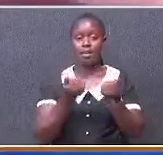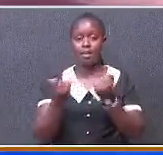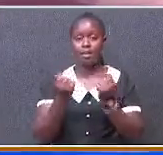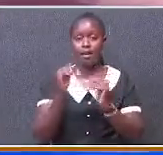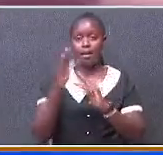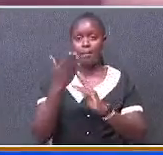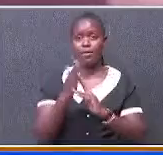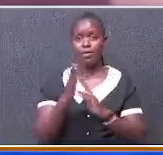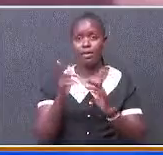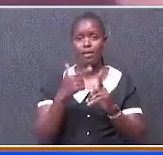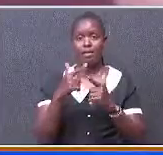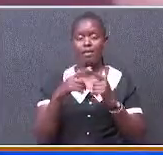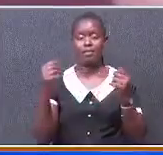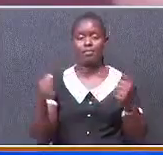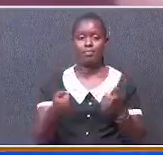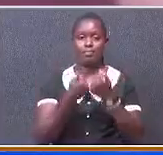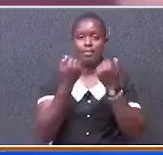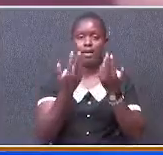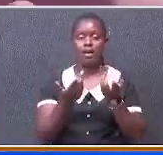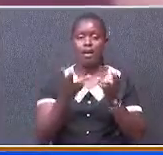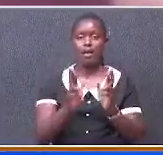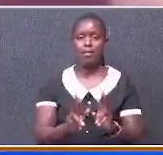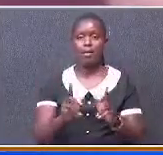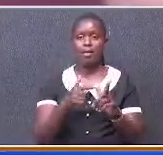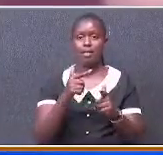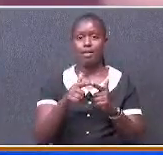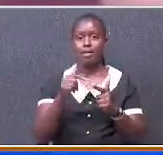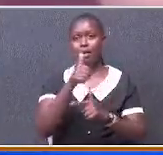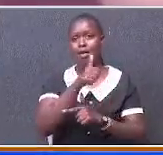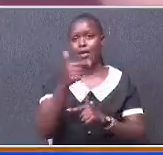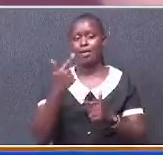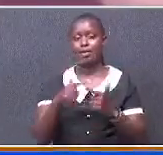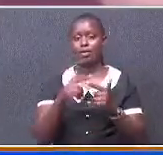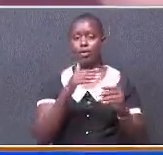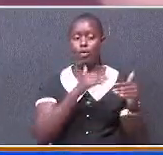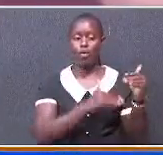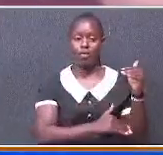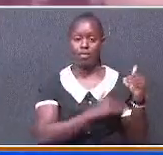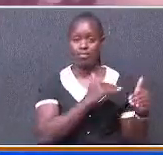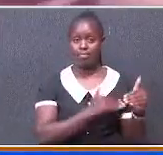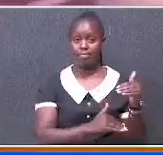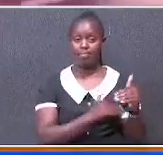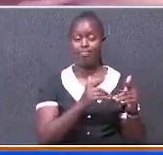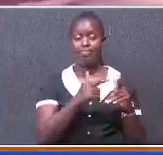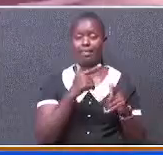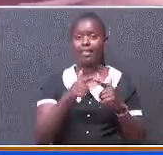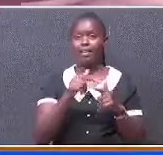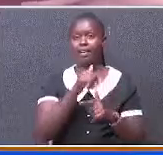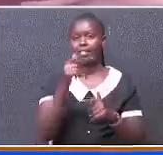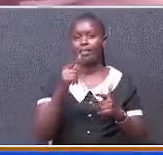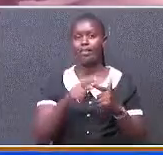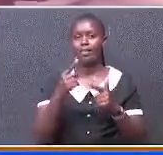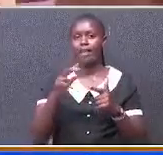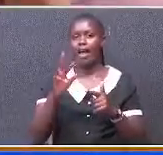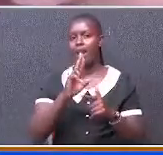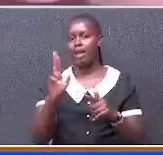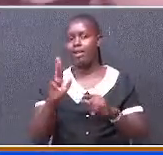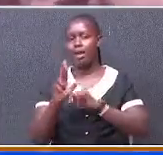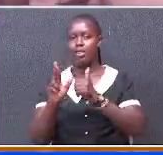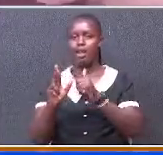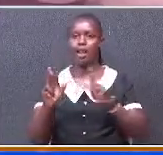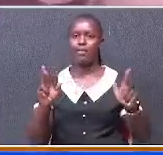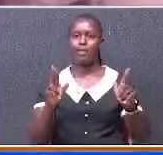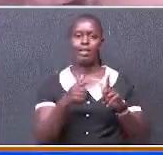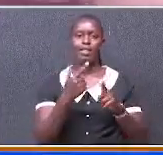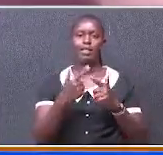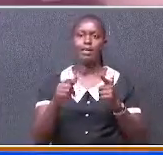katikati hizo gari zikakuja zikagongana. Alafu ingine ikakuja pande moja mkono wa kushoto na hiyo ingine ikaenda upande wa kulia sisi tukaacha